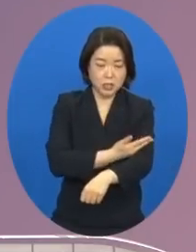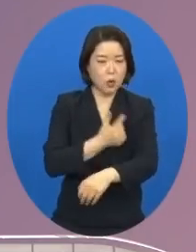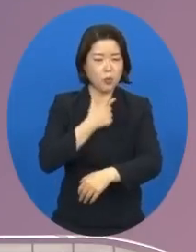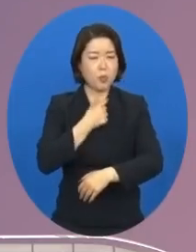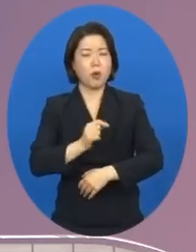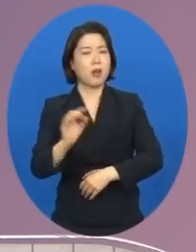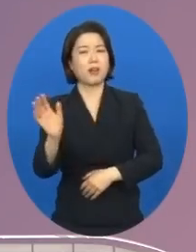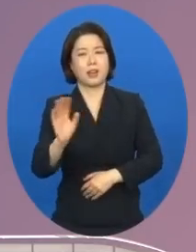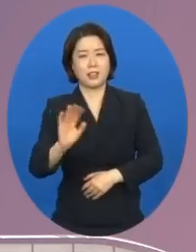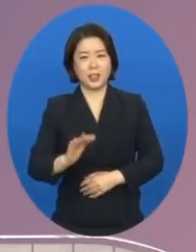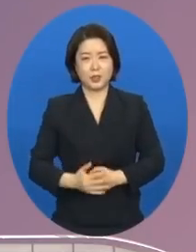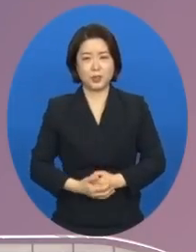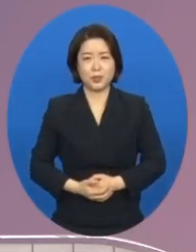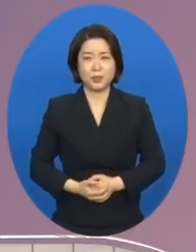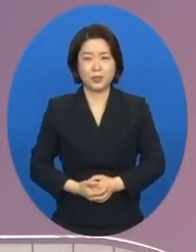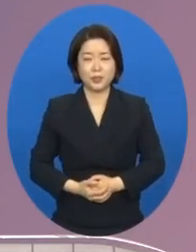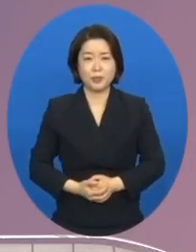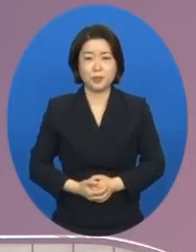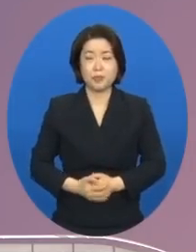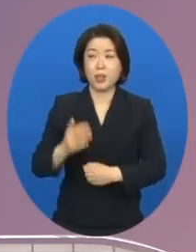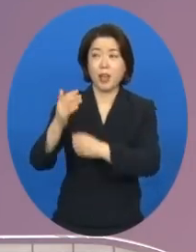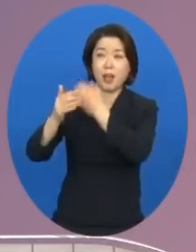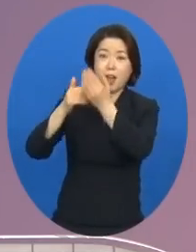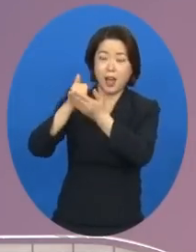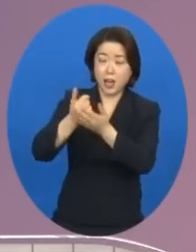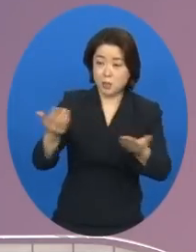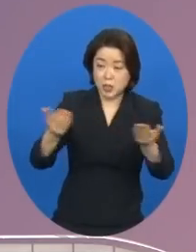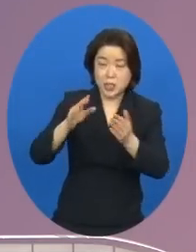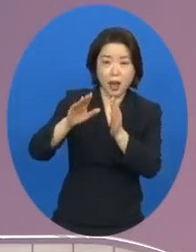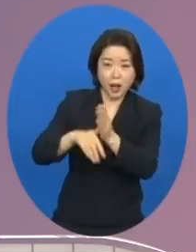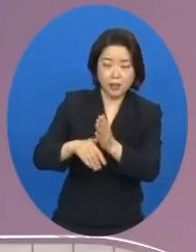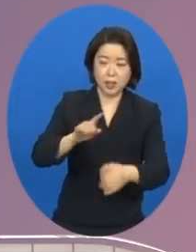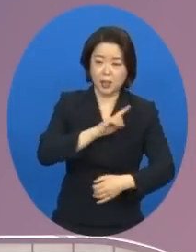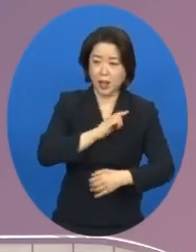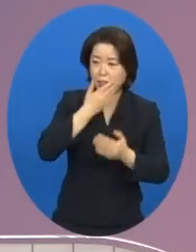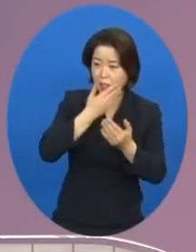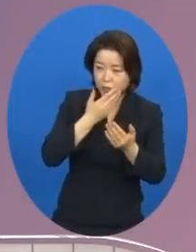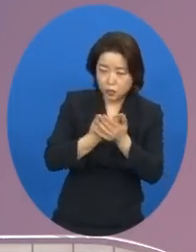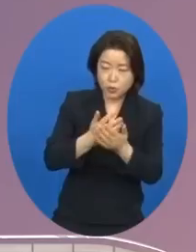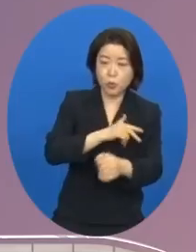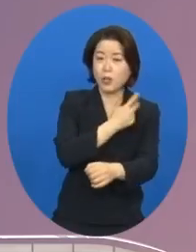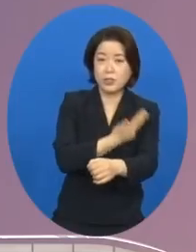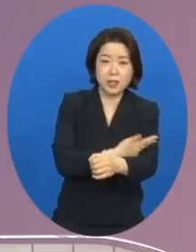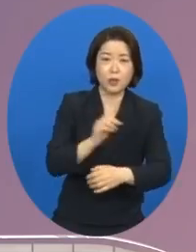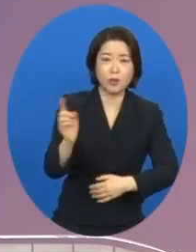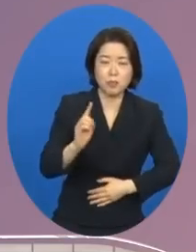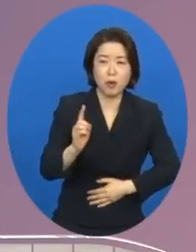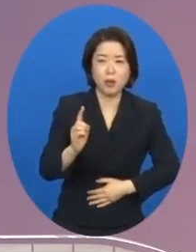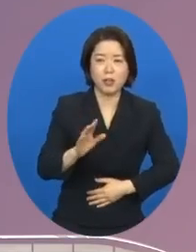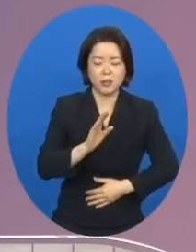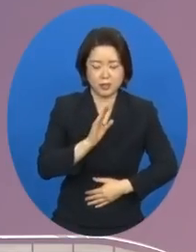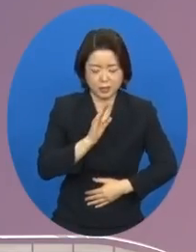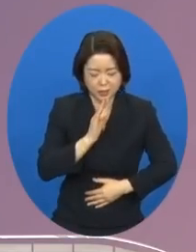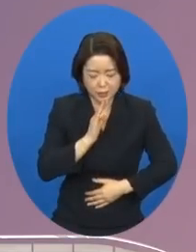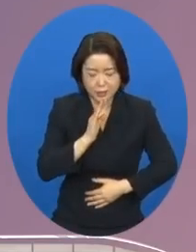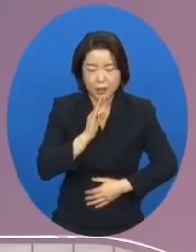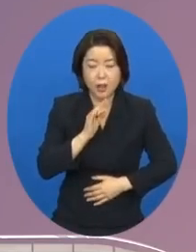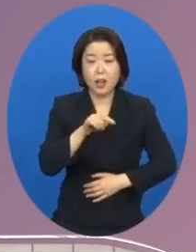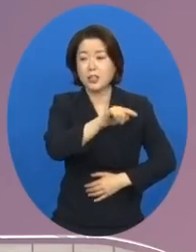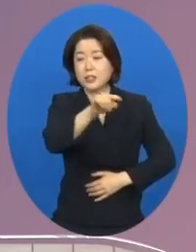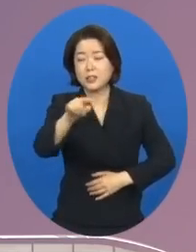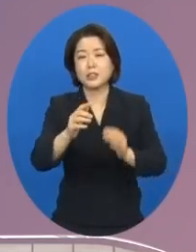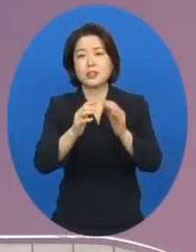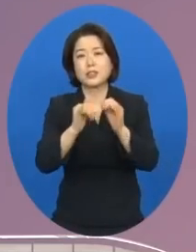원하지 않습니다. 하나님의 일을 하는 데 있어서 가장 중요한 자격은 진정으로 사람을